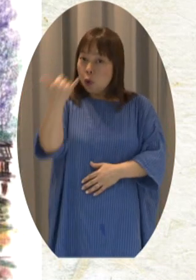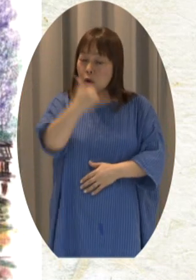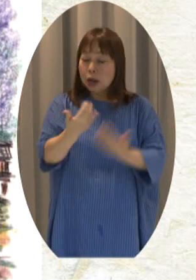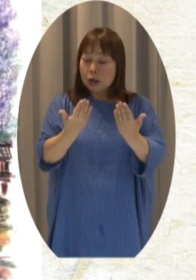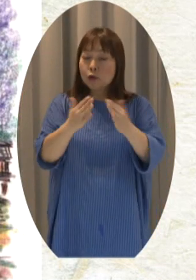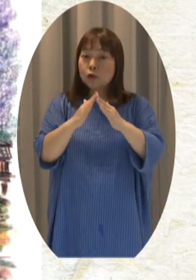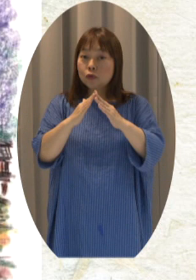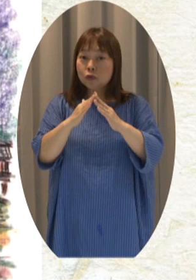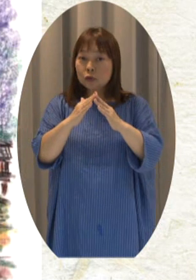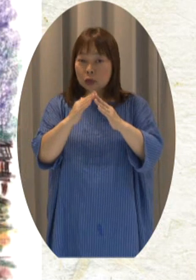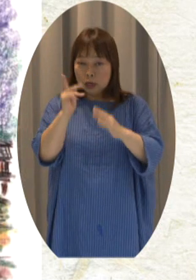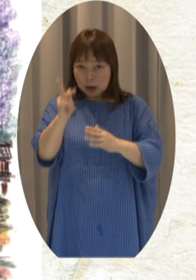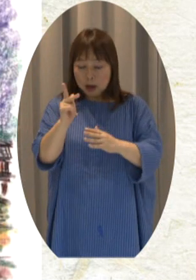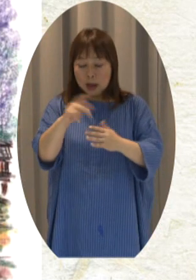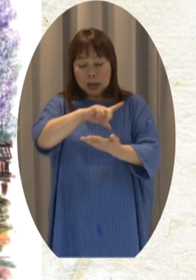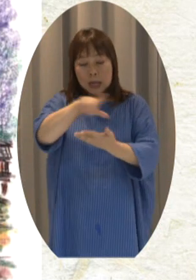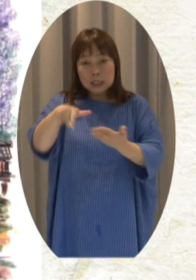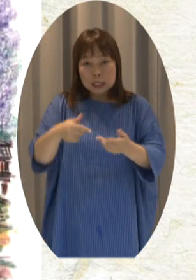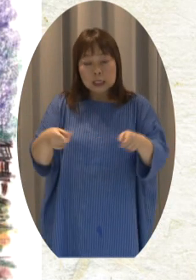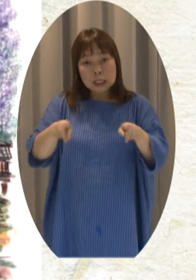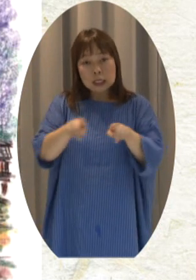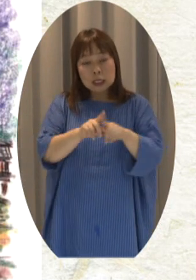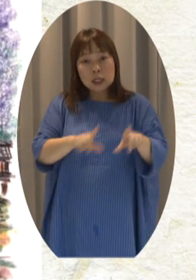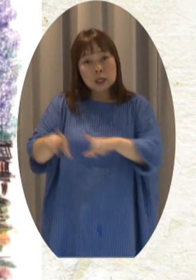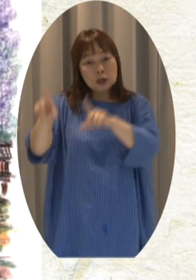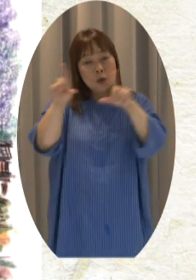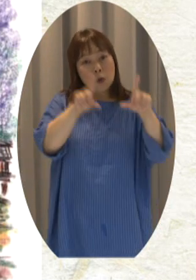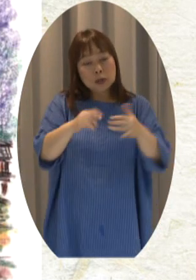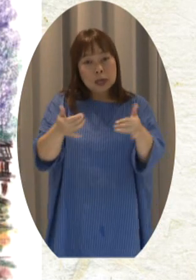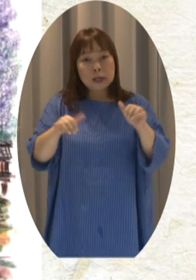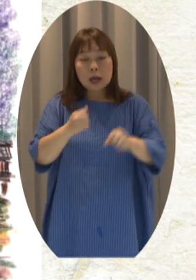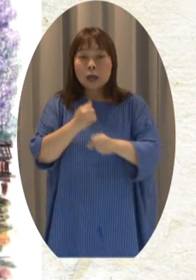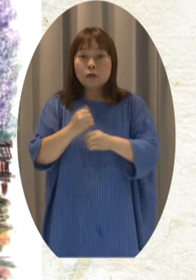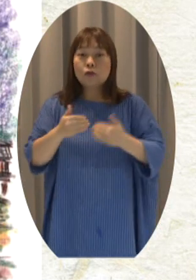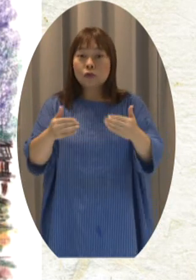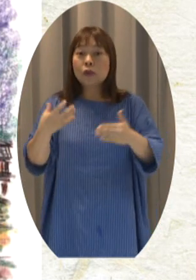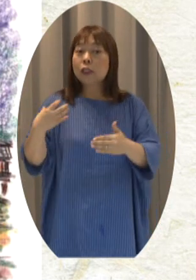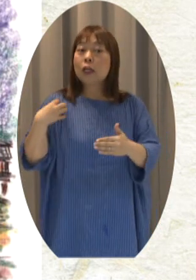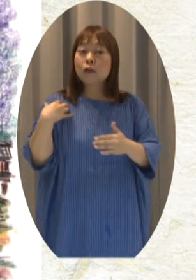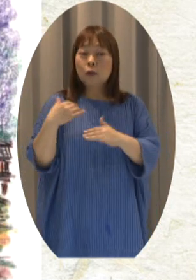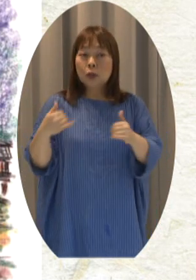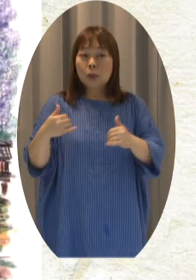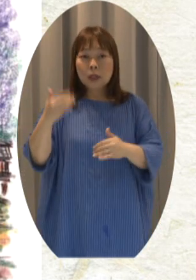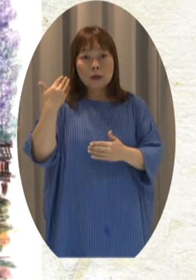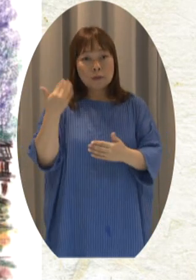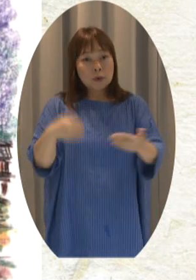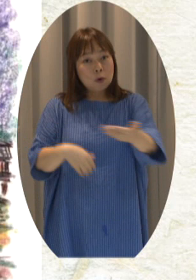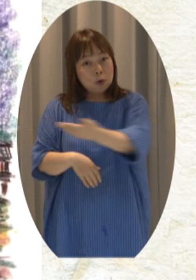地域共生社会づくり推進担当までお問い合わせください。